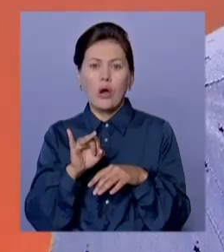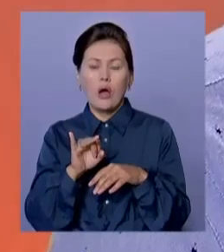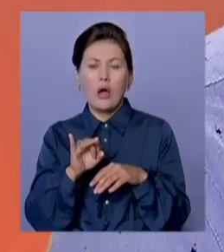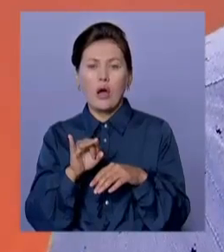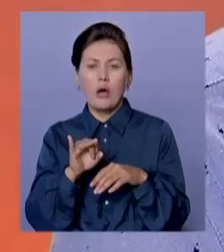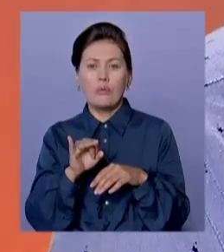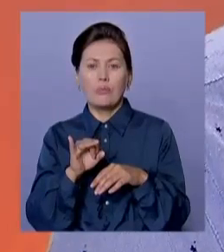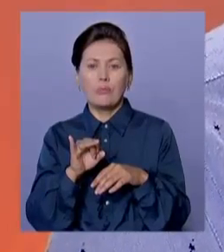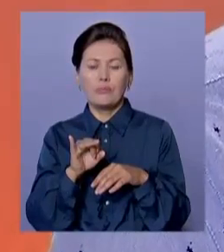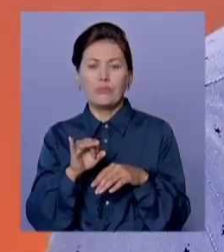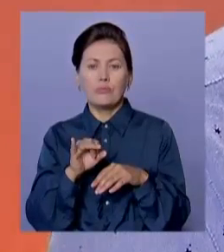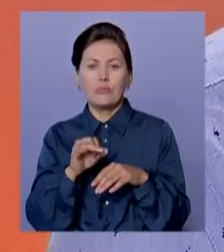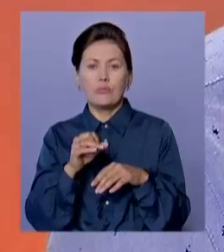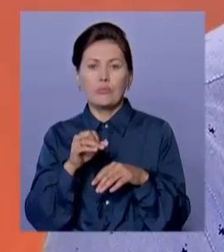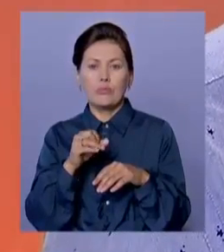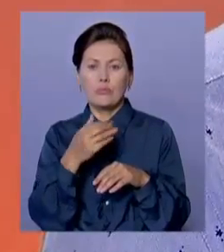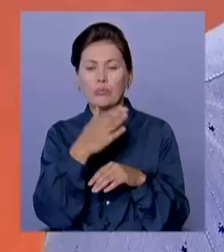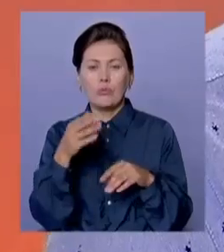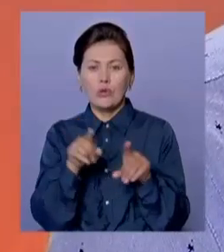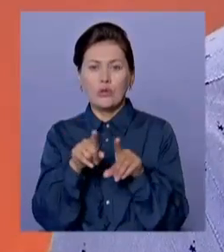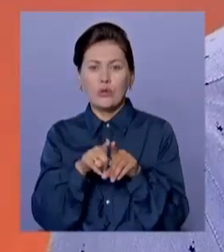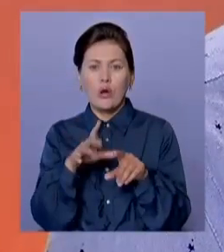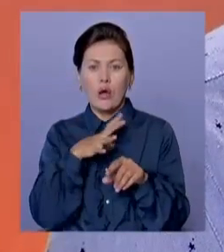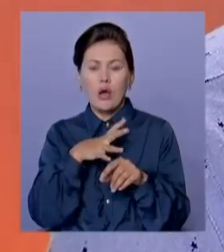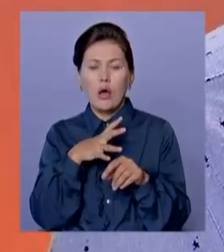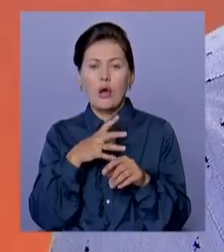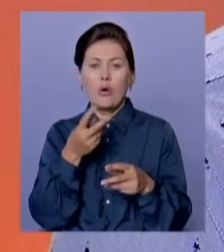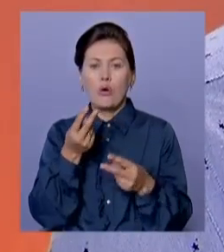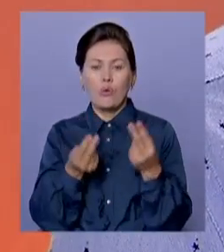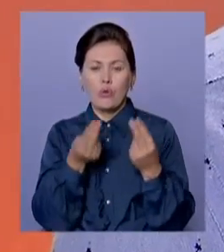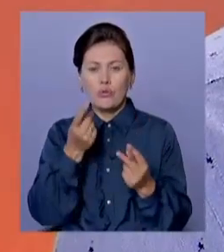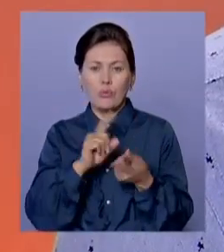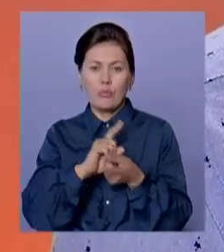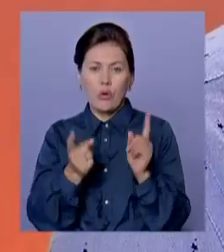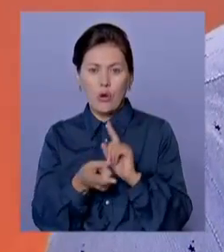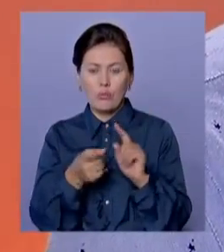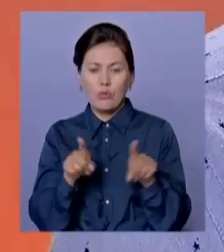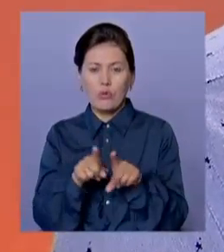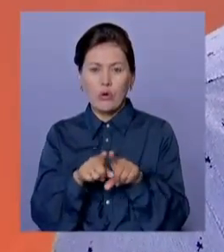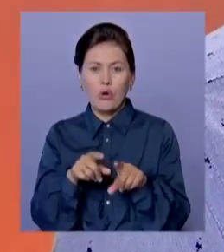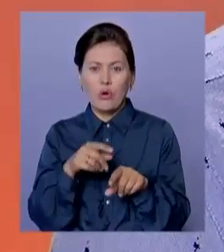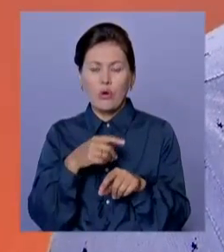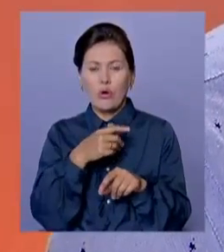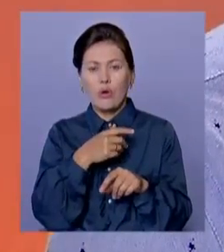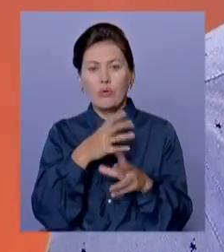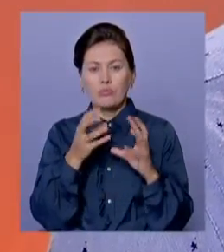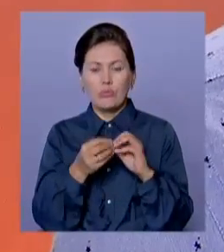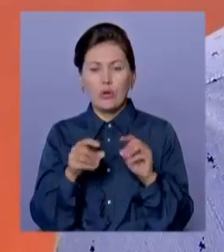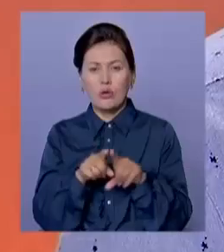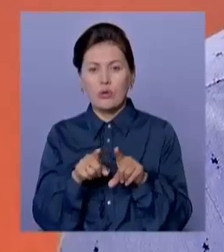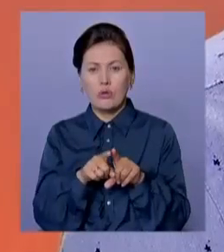былай манишка деген болады, соны беріп алмасуға бола береді поляда. 5-5 ойнайды.